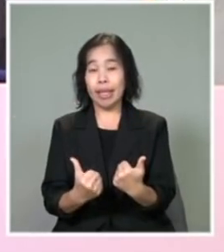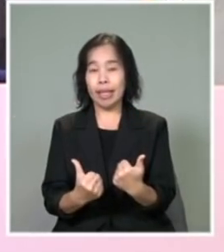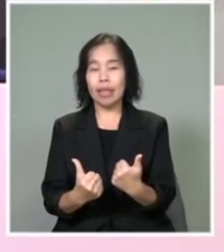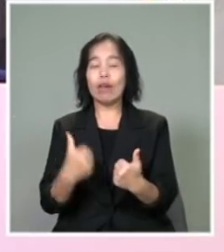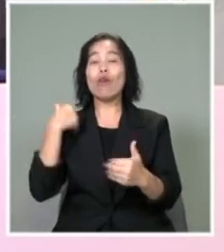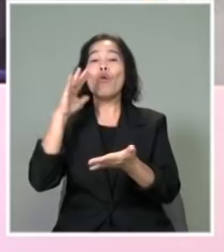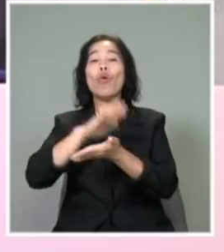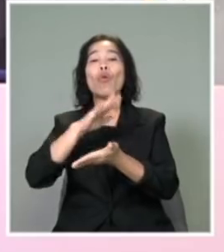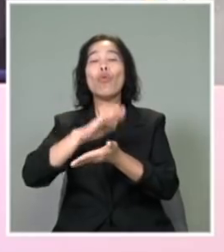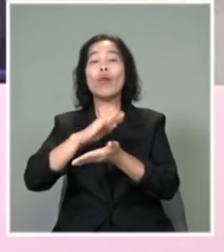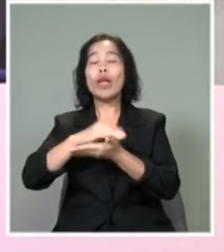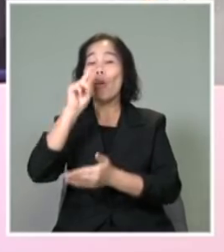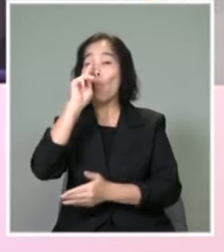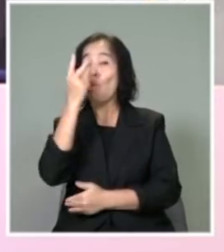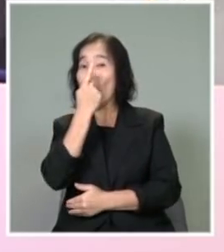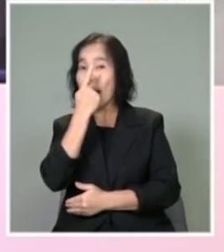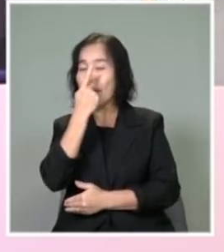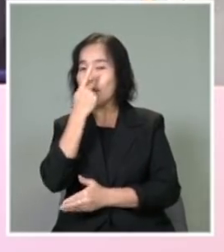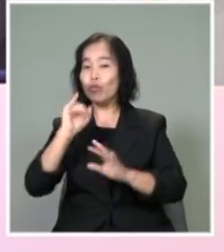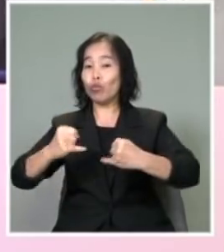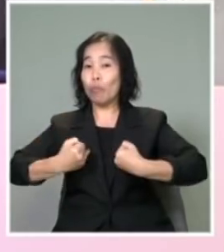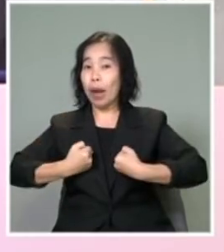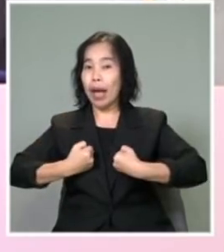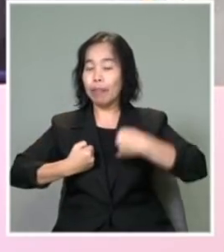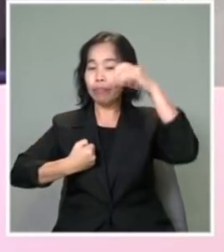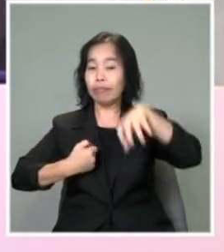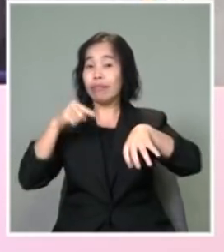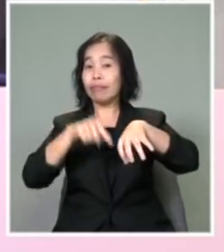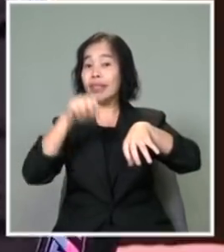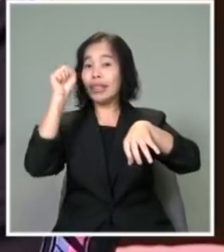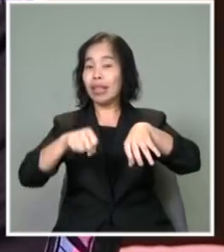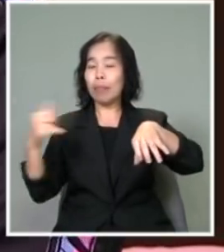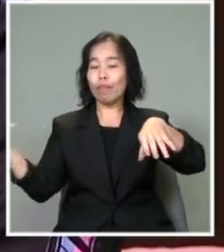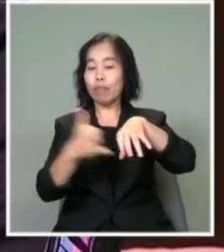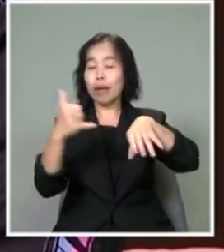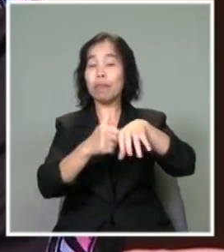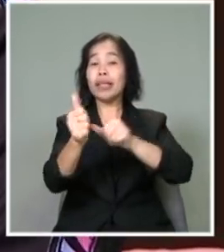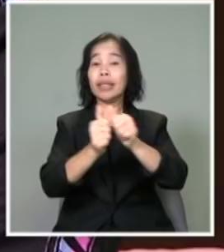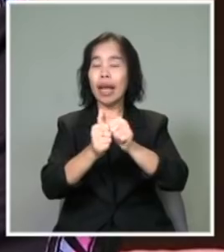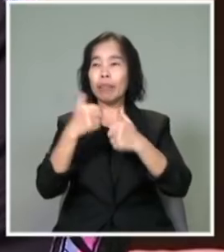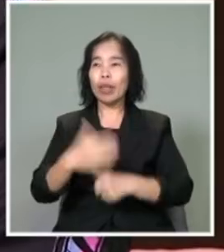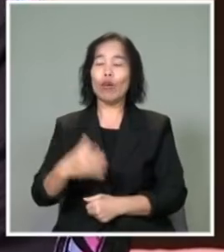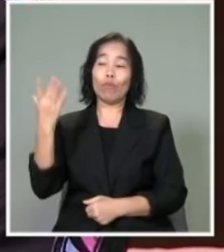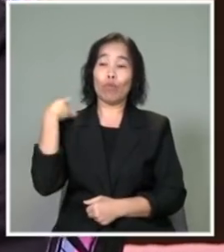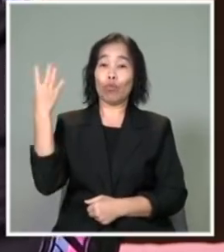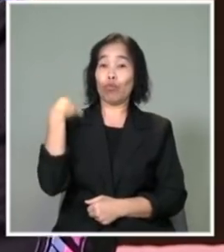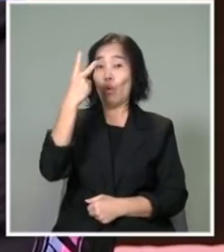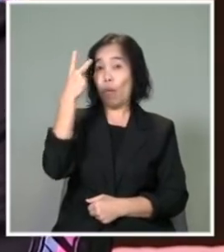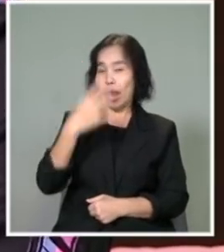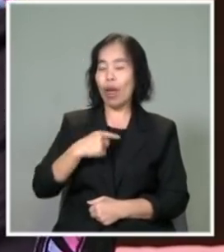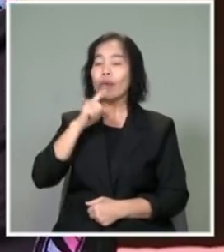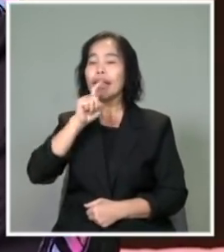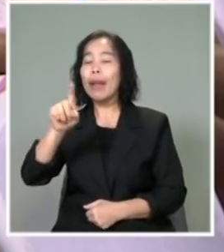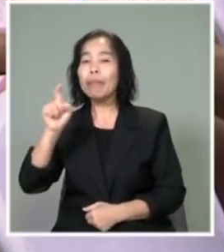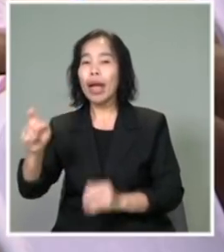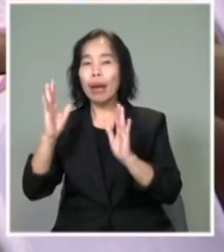หลาบเป็นเจ้าภาพนะครับ2วันที่แล้วเนี่ยผมมีโอกาสไปเรียกว่าไปอบรมไปพูดคุยกับน้องๆที่จะมามีส่วนร่วมเรื่องของ